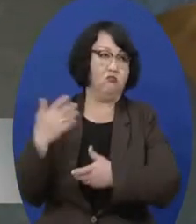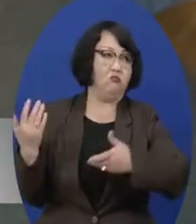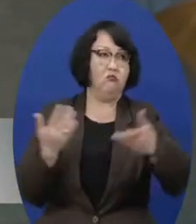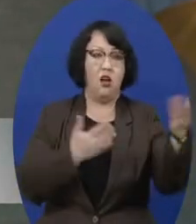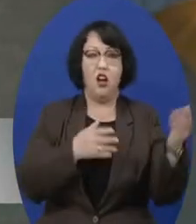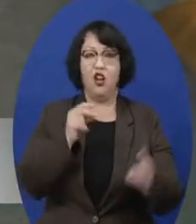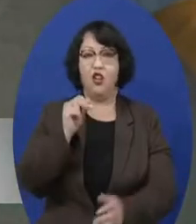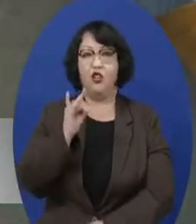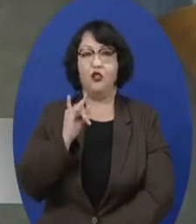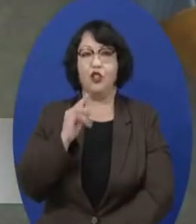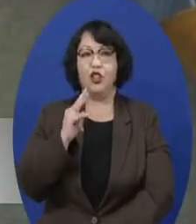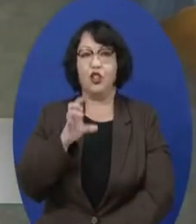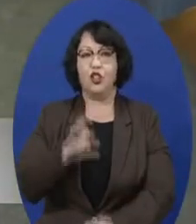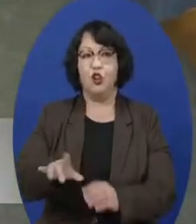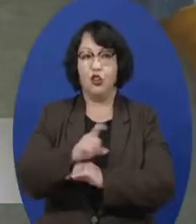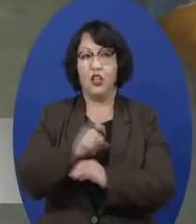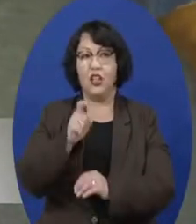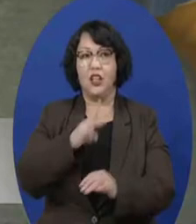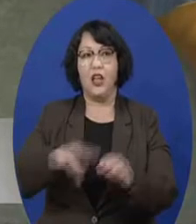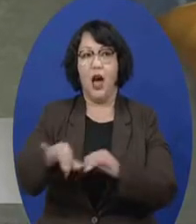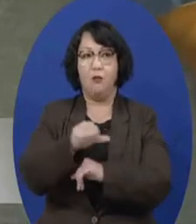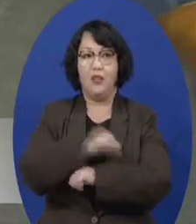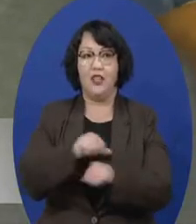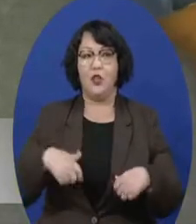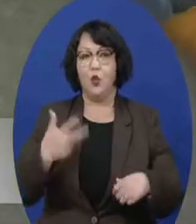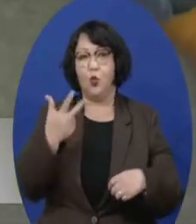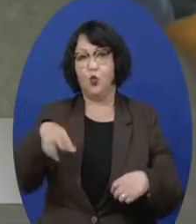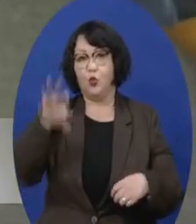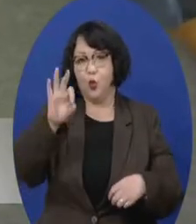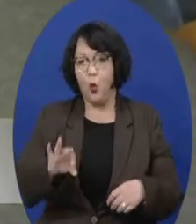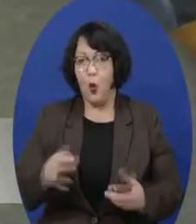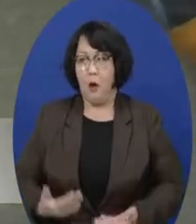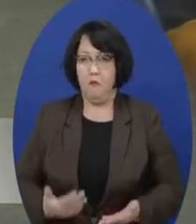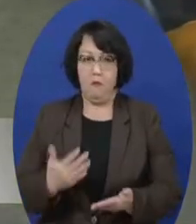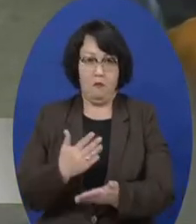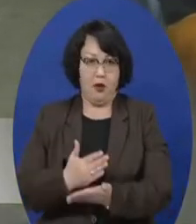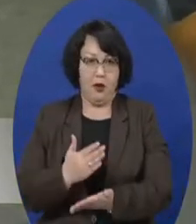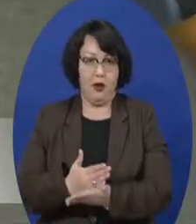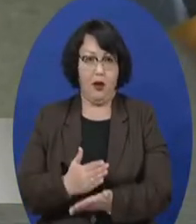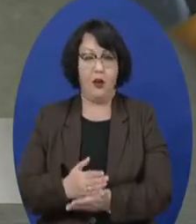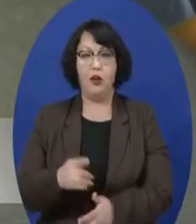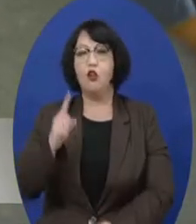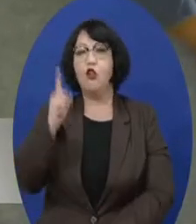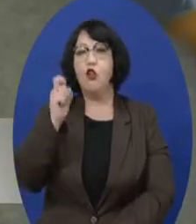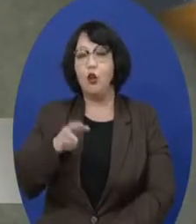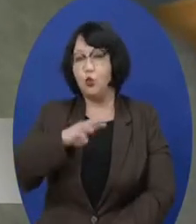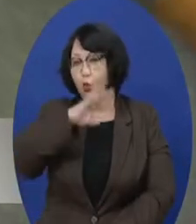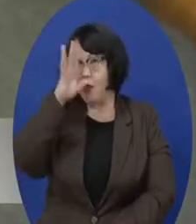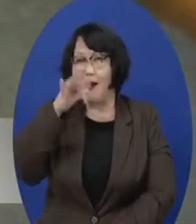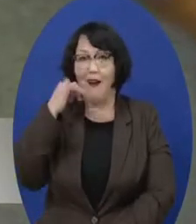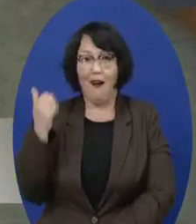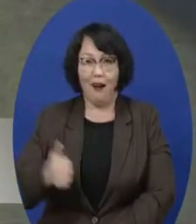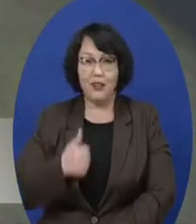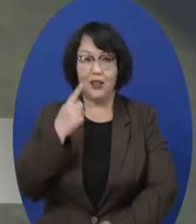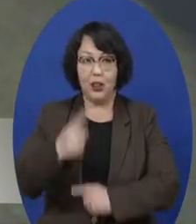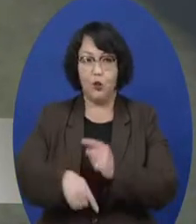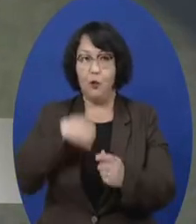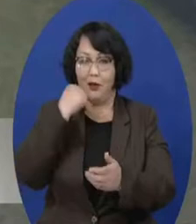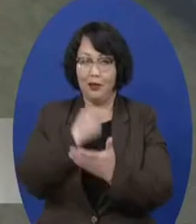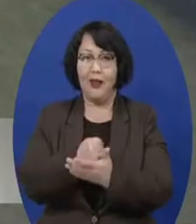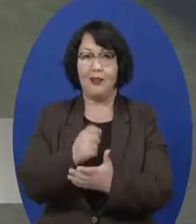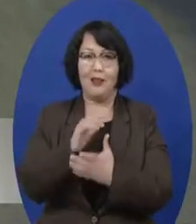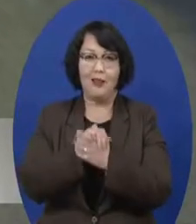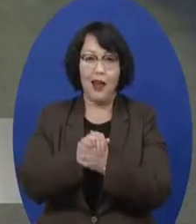Чингис хотын буюу одоо Хинтэй аймгийн ард хэвлэгийн одоо 30 гаруй хувийн амьдарч байгаа тэр хотын одоо дулаан хангамж нь өшөө баталгаатай